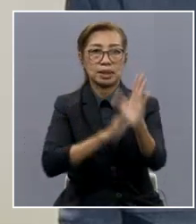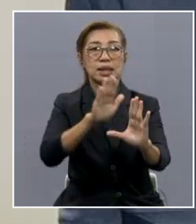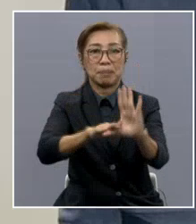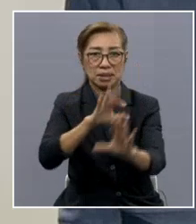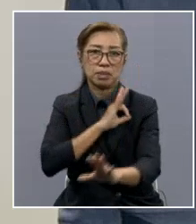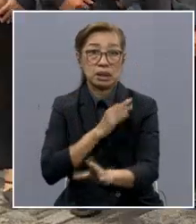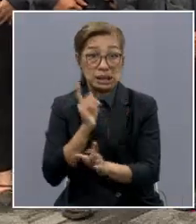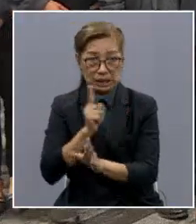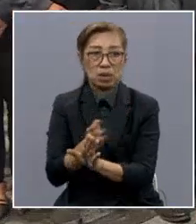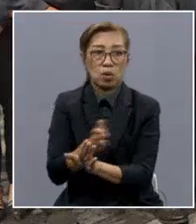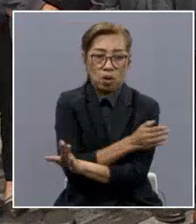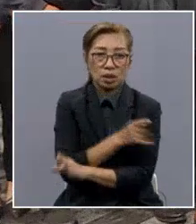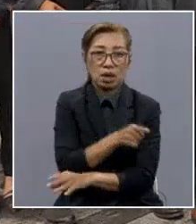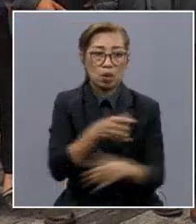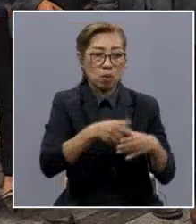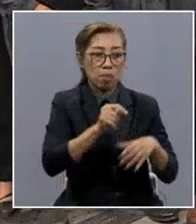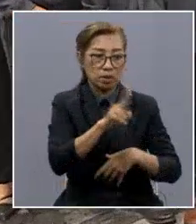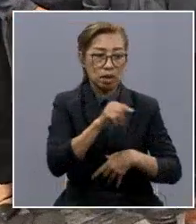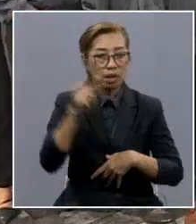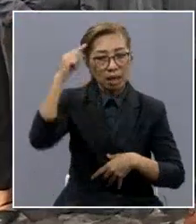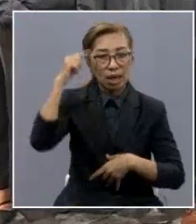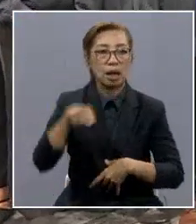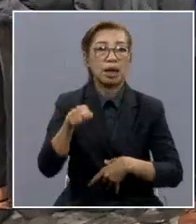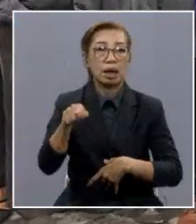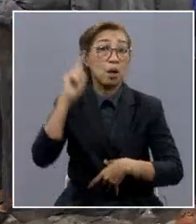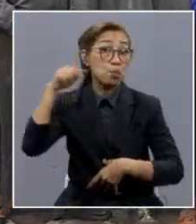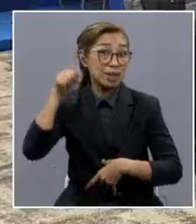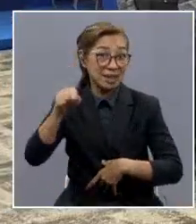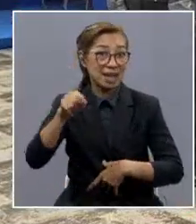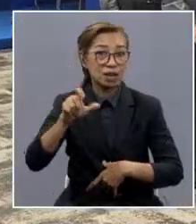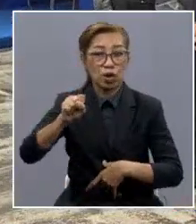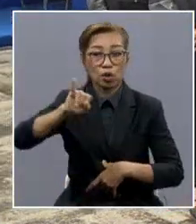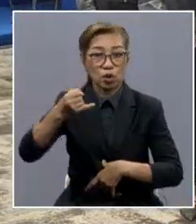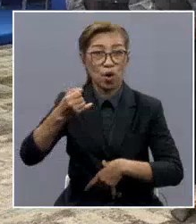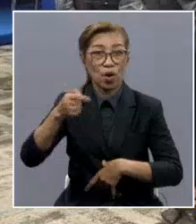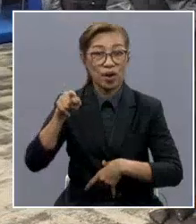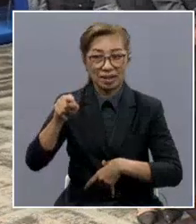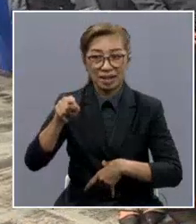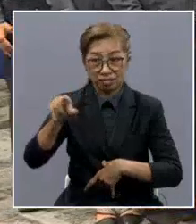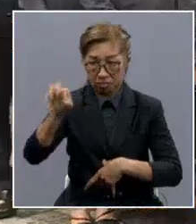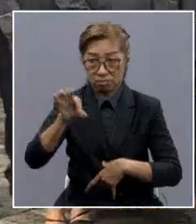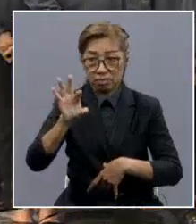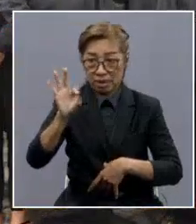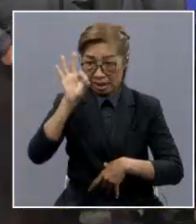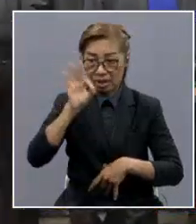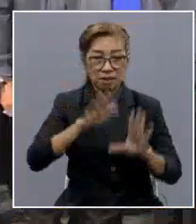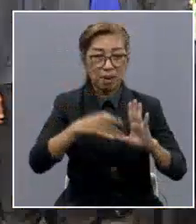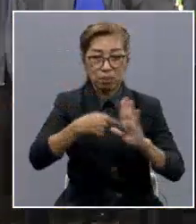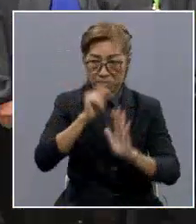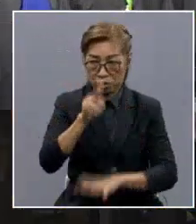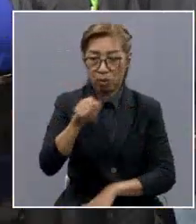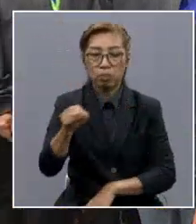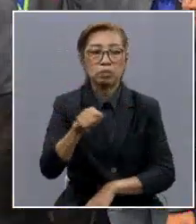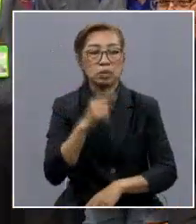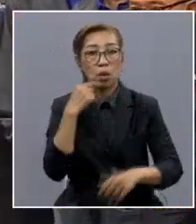งๆที่ก่อนหน้านี้พรรคเพื่อไทยประกาศให้สจ1ณัฐธิดาเกียรติพัฒนาชัยลงสมัครสสปทุมธานีซึ่งอยู่ในสายของพลต